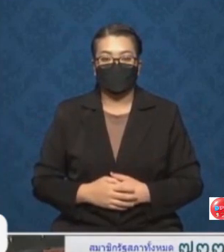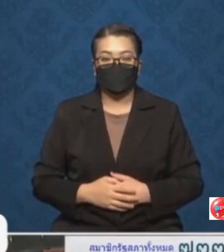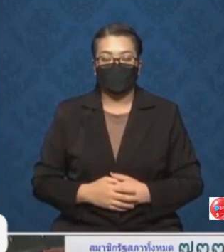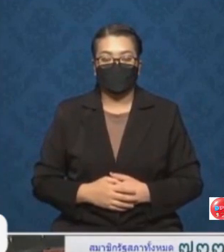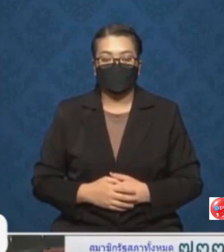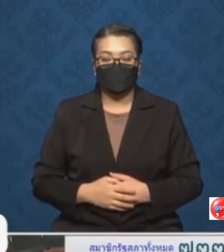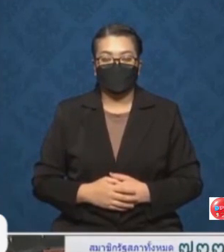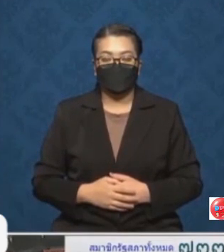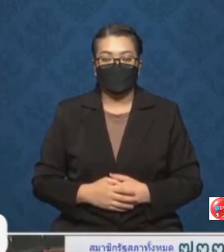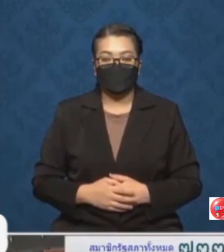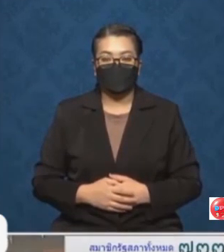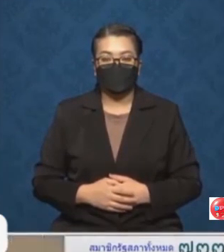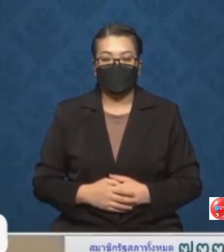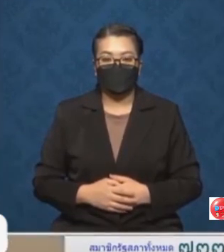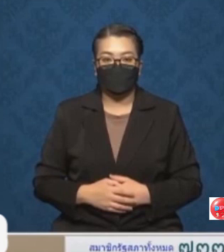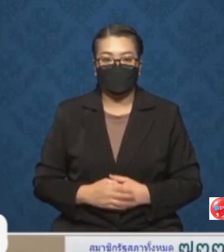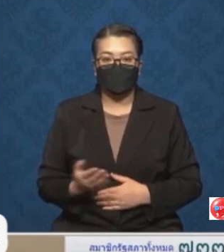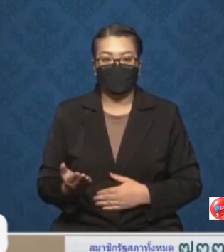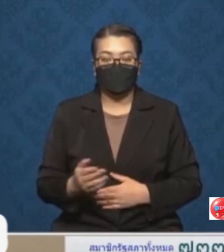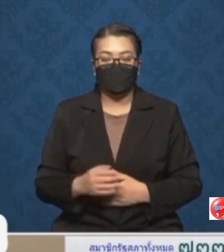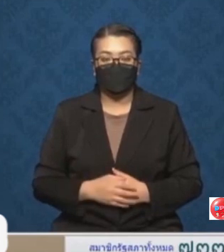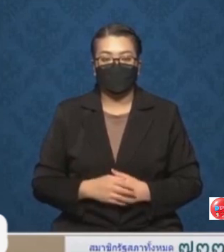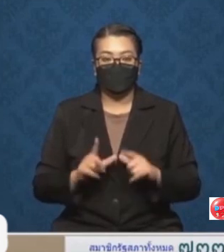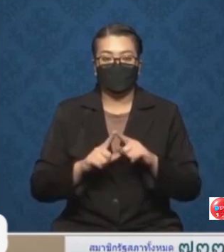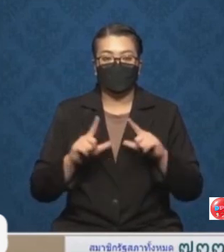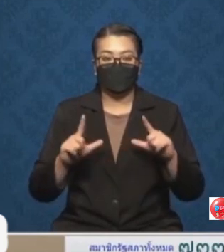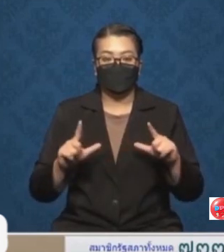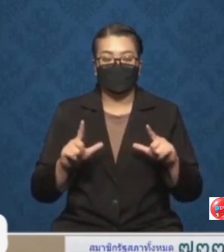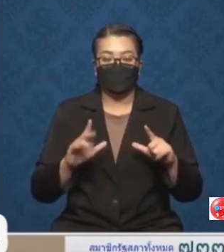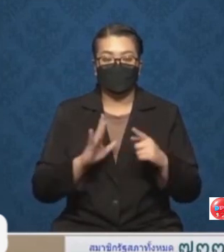ครับต่อไปพรรคเสรีรวมไทย1ท่านครับ